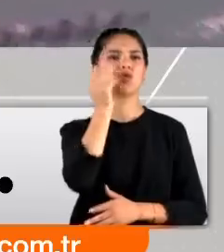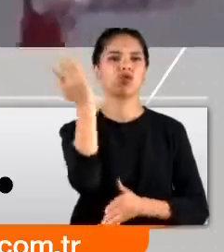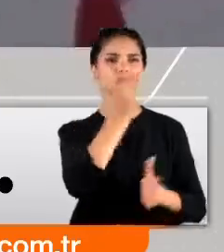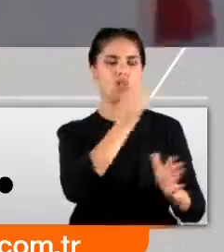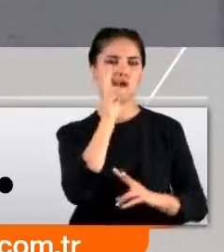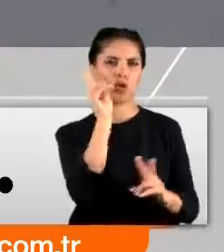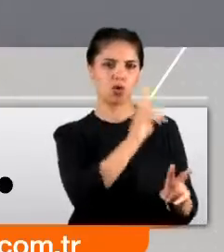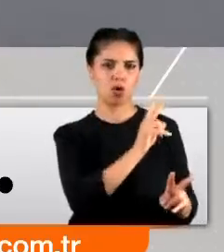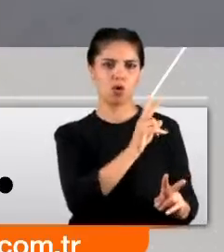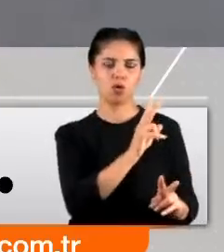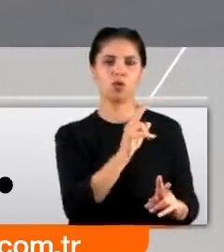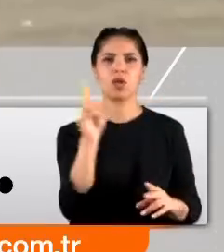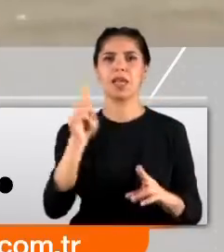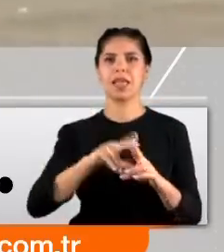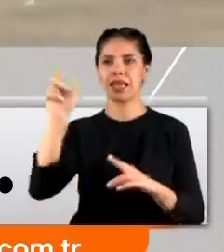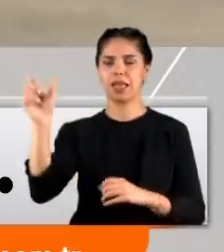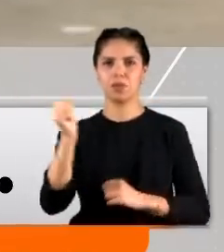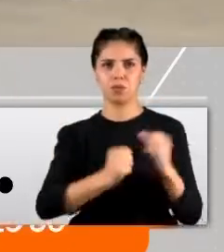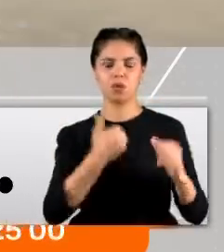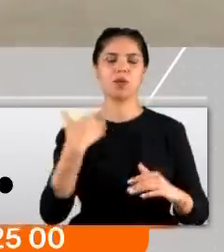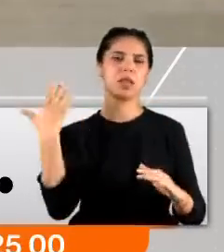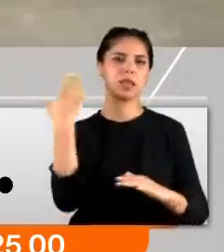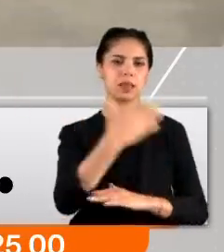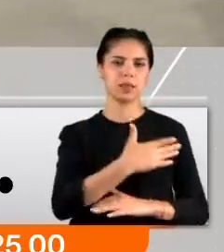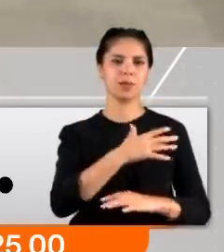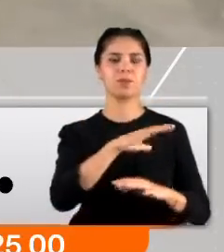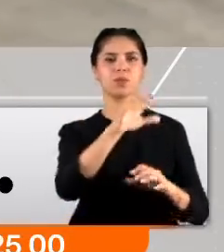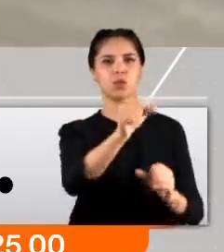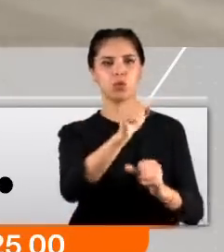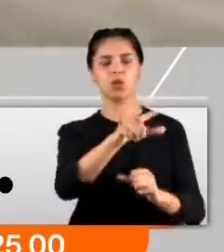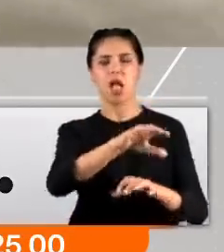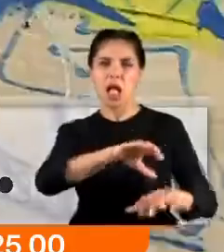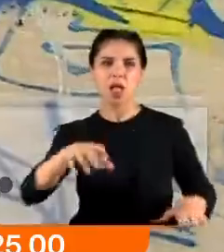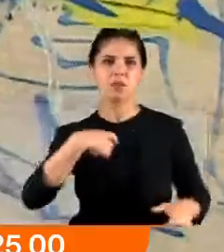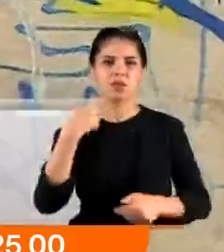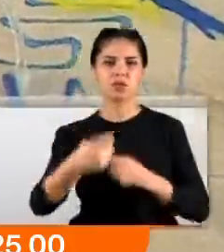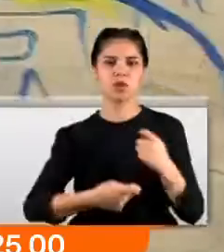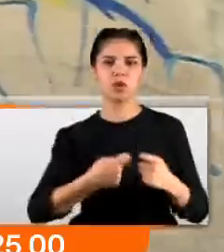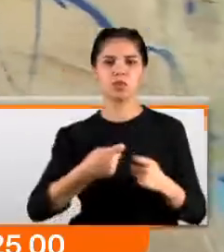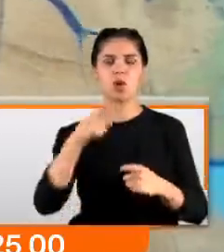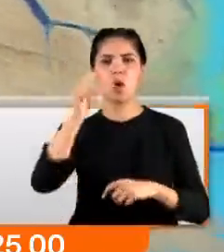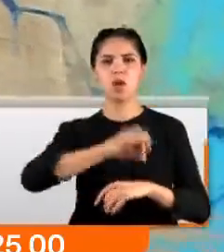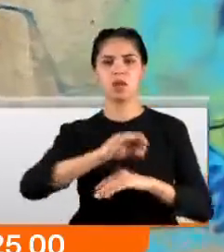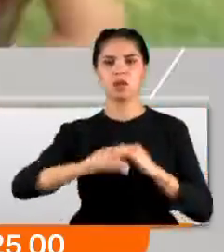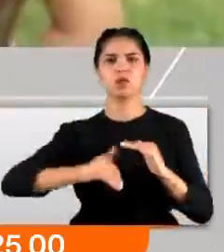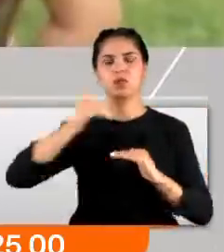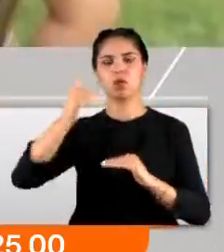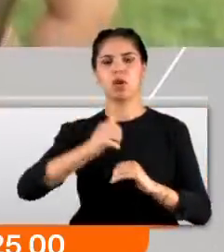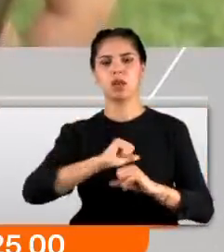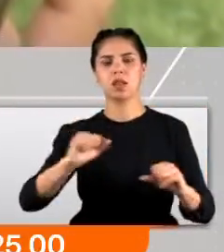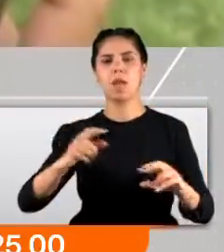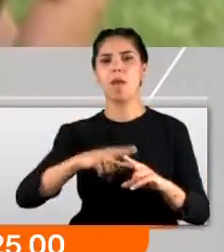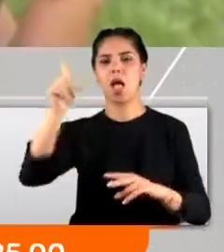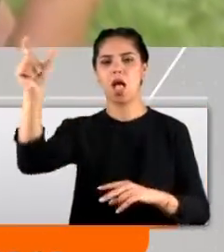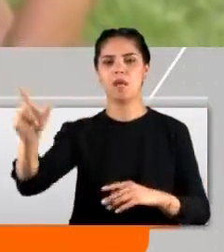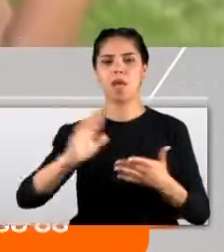yatırmışlardı. Kerem ilk başta koştu, ardından ben gittim. Tutmaya çalıştık çocukları, ayırmaya çalıştık. Ne olduysa da ondan sonra oldu. Alparslan